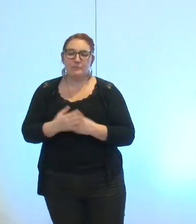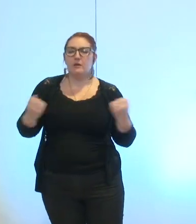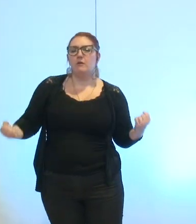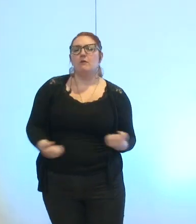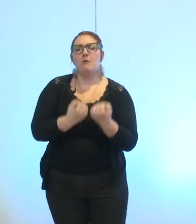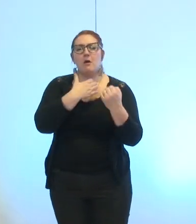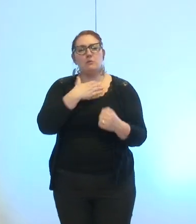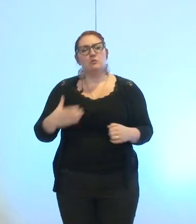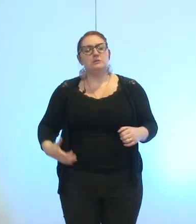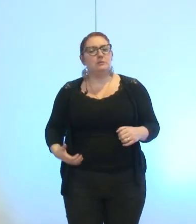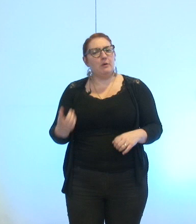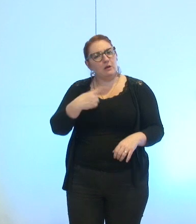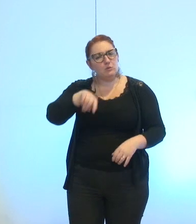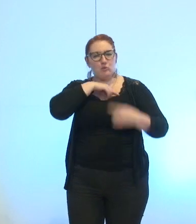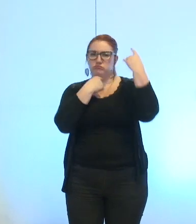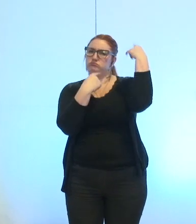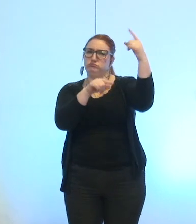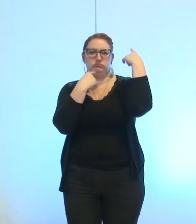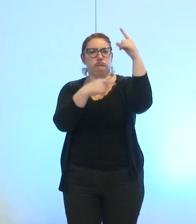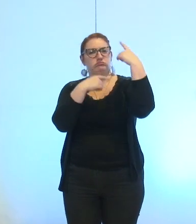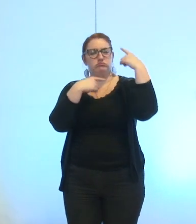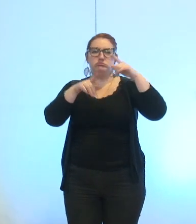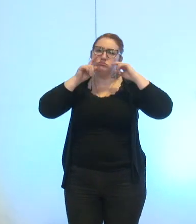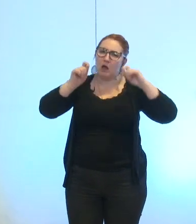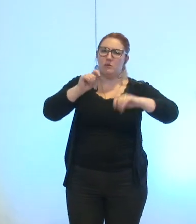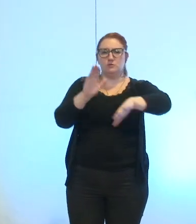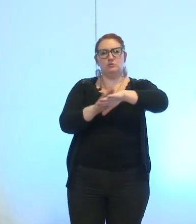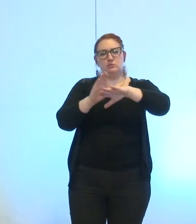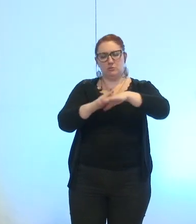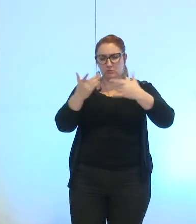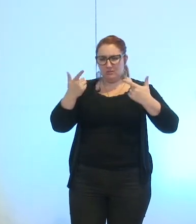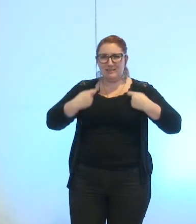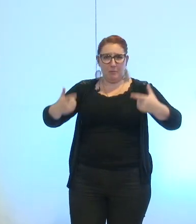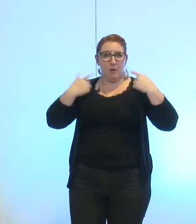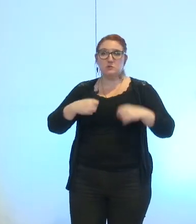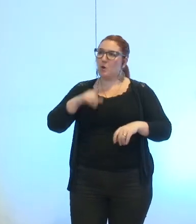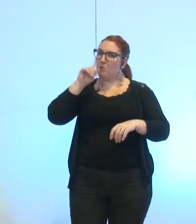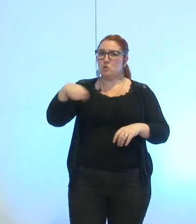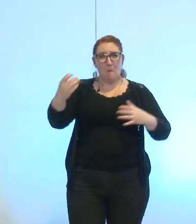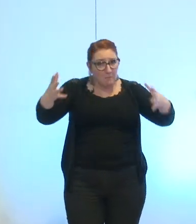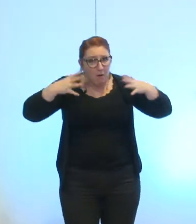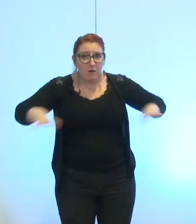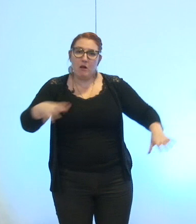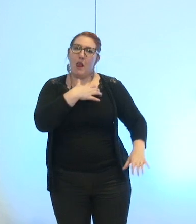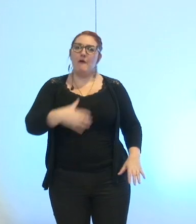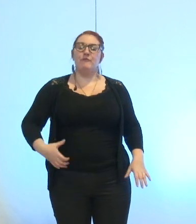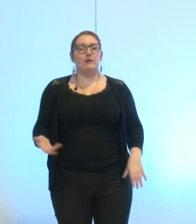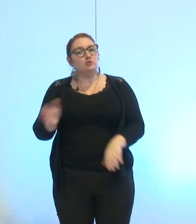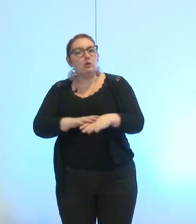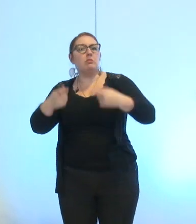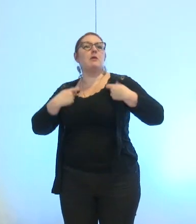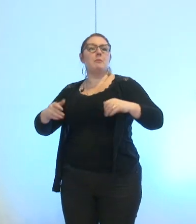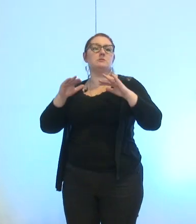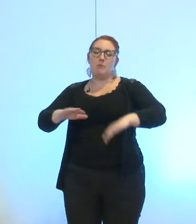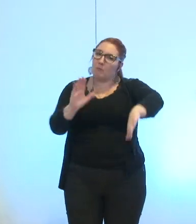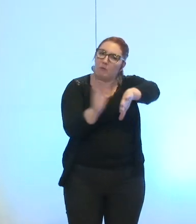cesse de dénoncer les naissances les dépenses pardon hors compétence ou hors de proportions avec nos moyens réels sans parler de nos dettes